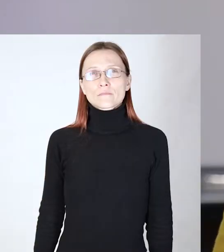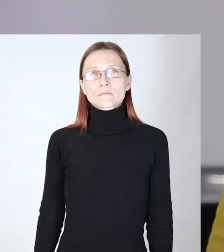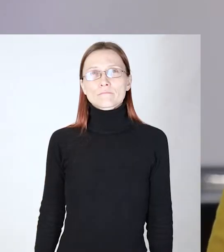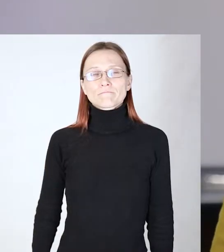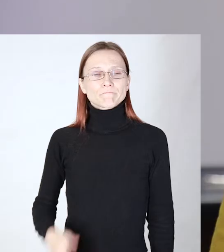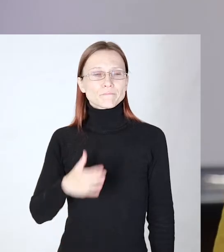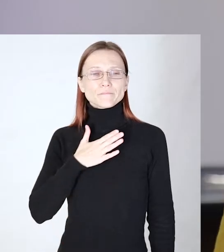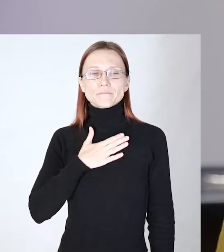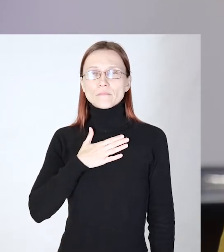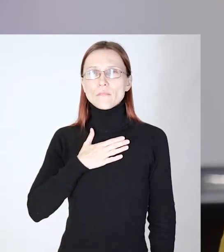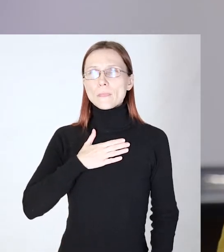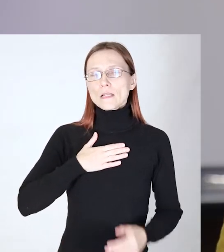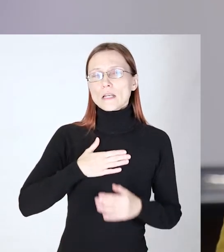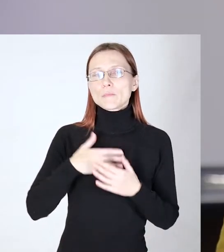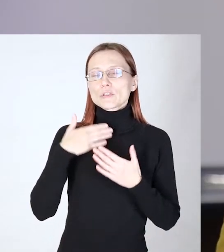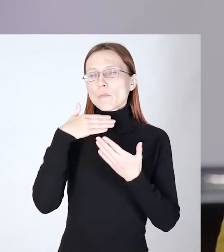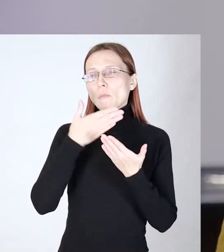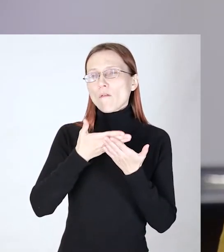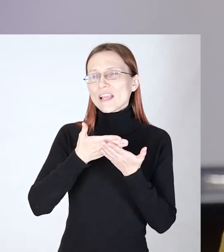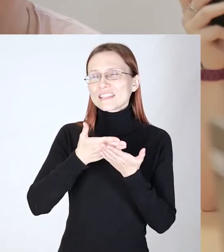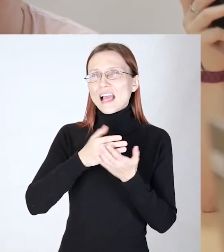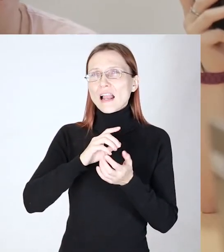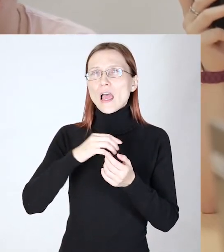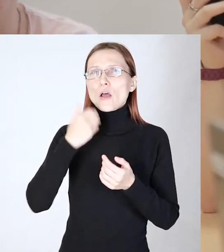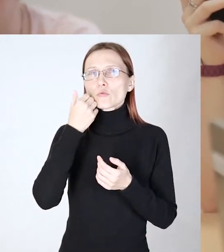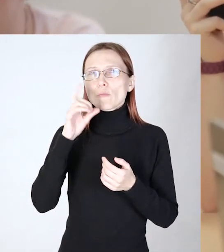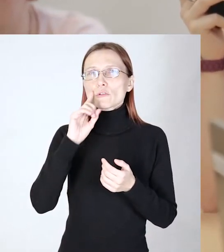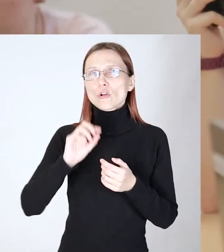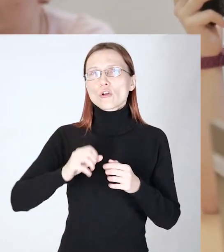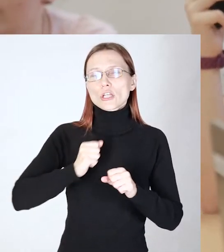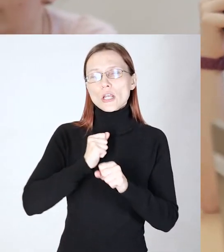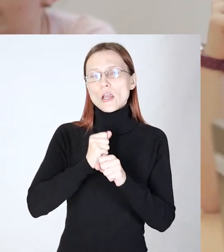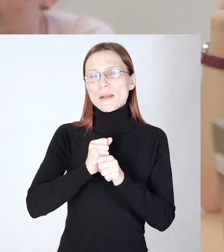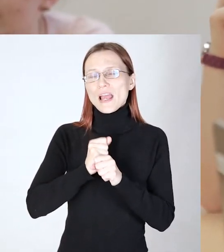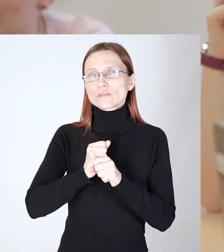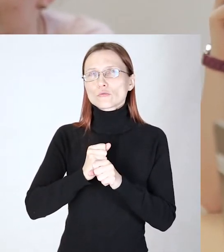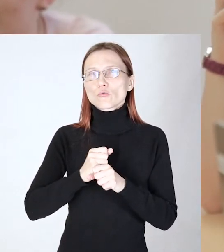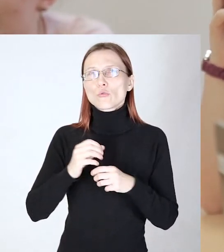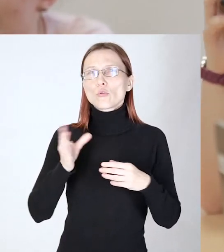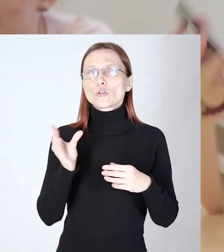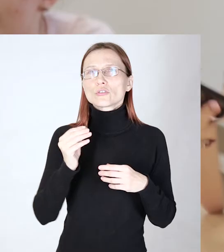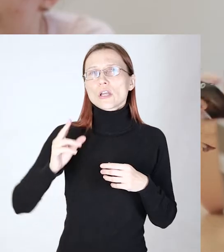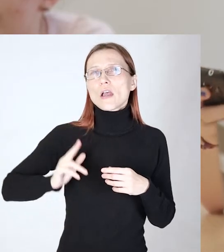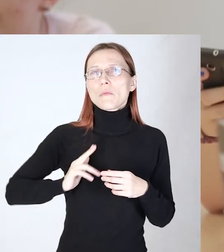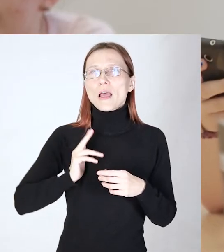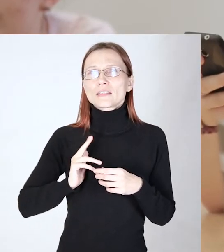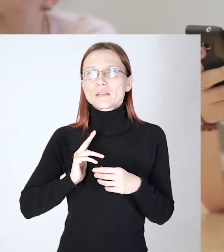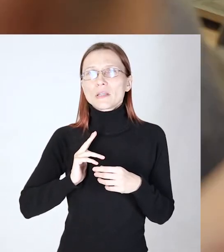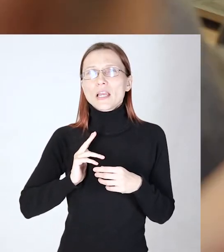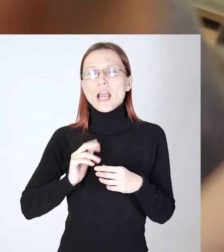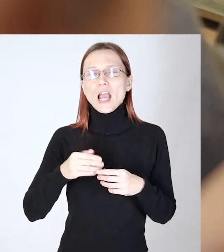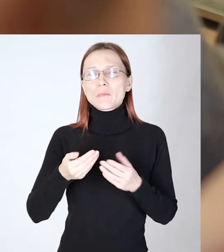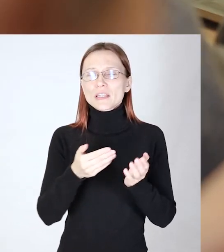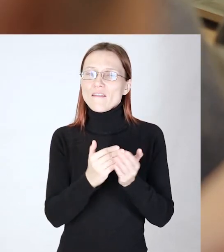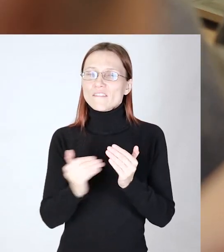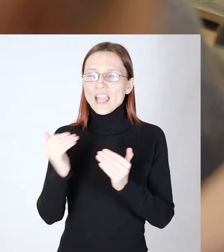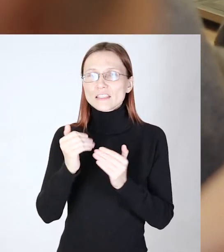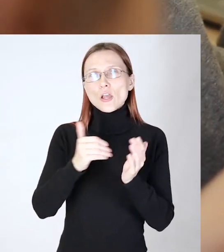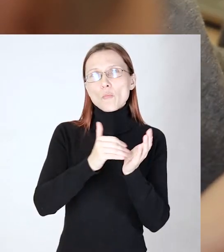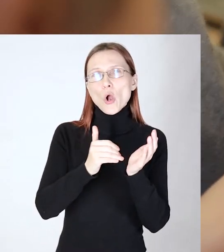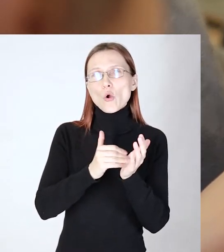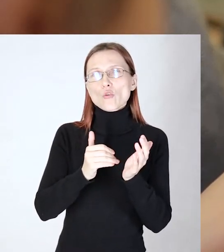Rada by som odkázala pracovníkom s mladežou, aby viac zapájali médiá do svojich programov a aktivít pre mladež, pretože